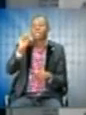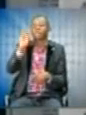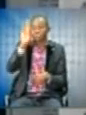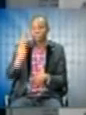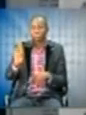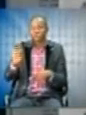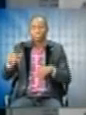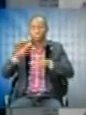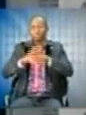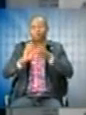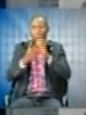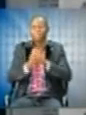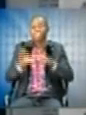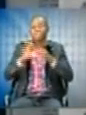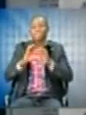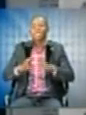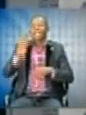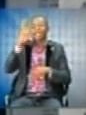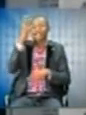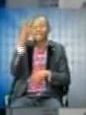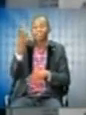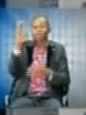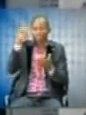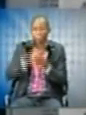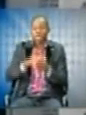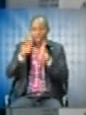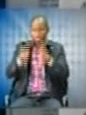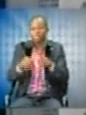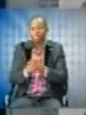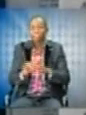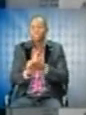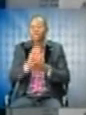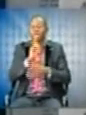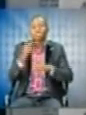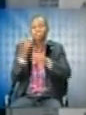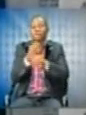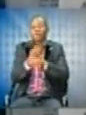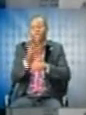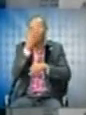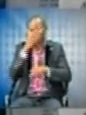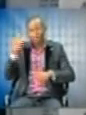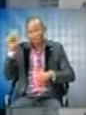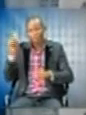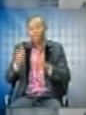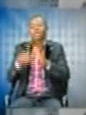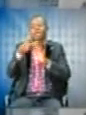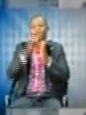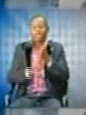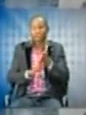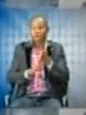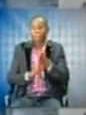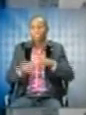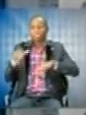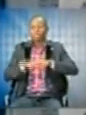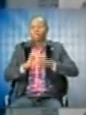paix, cette force de 4000 hommes aura sa propre structure de commandement et ses propres règles d'engagement sur le terrain. » Elle